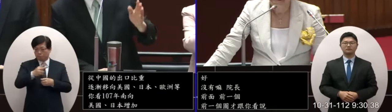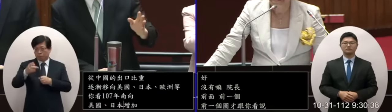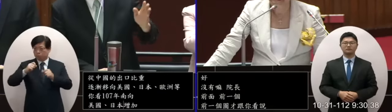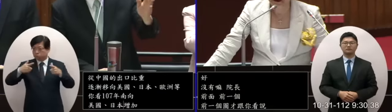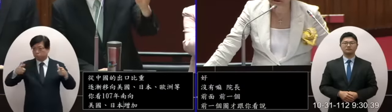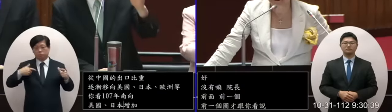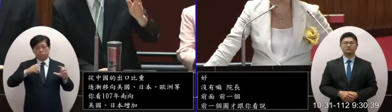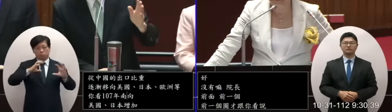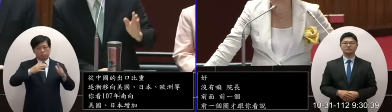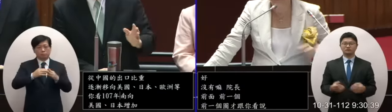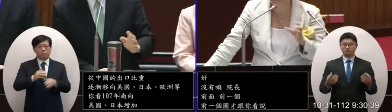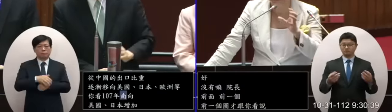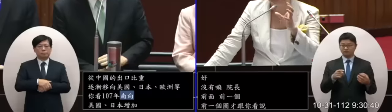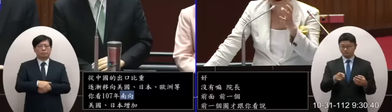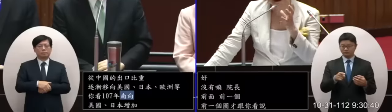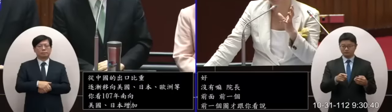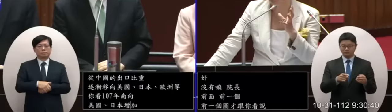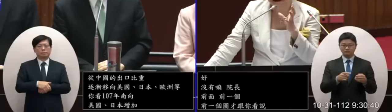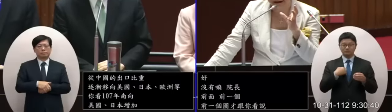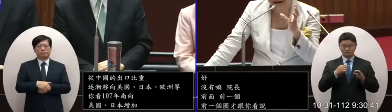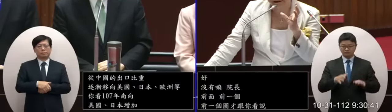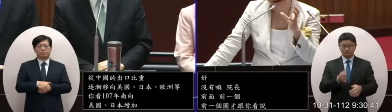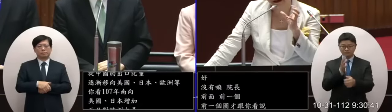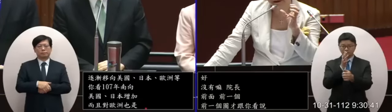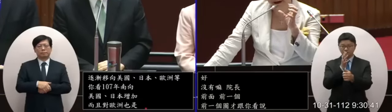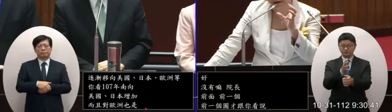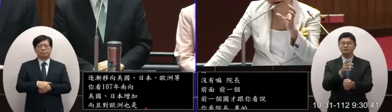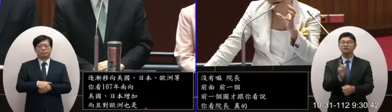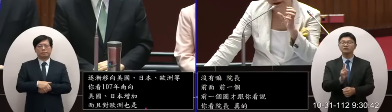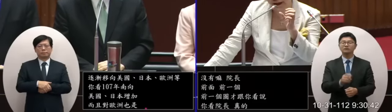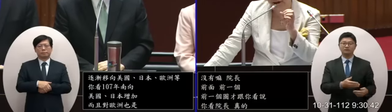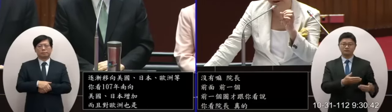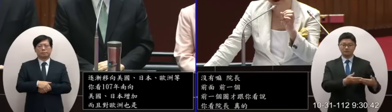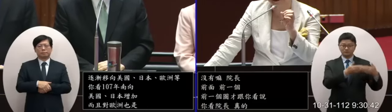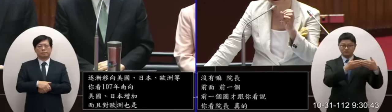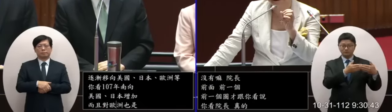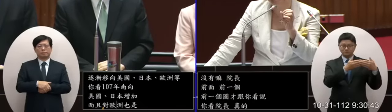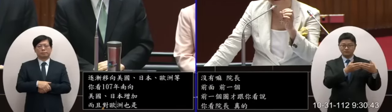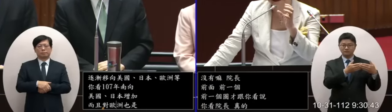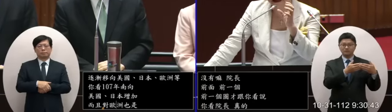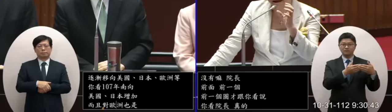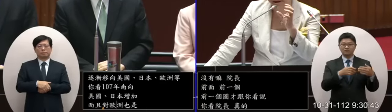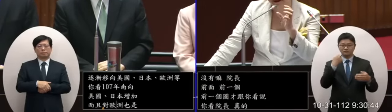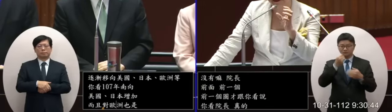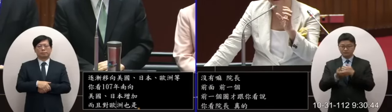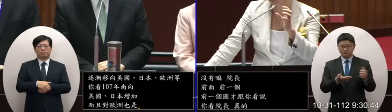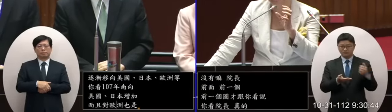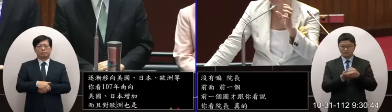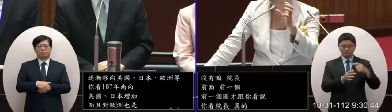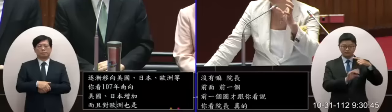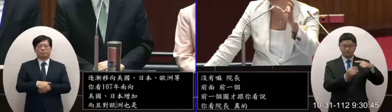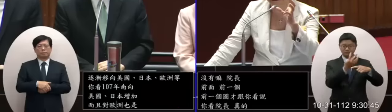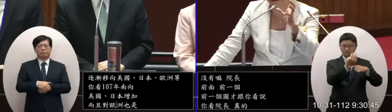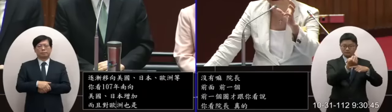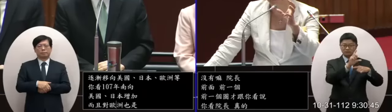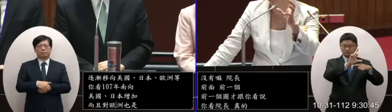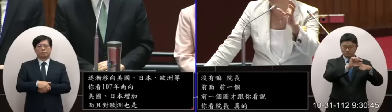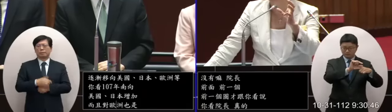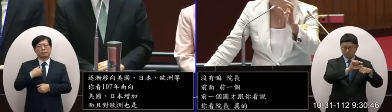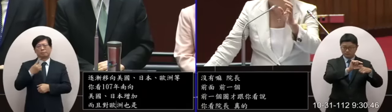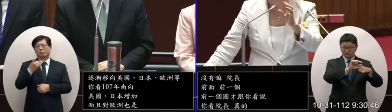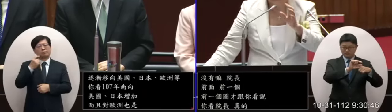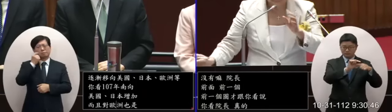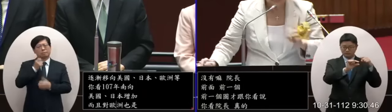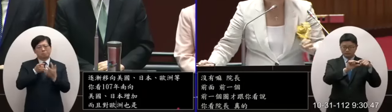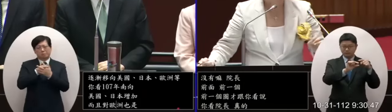的国家，而且 你有没有把中国？我现在的问题其实说，你要把中国大陆减掉多少 percent？ 你减了多少 percent 之后，那个 percent 我们没有办